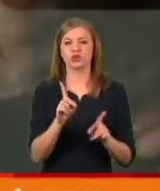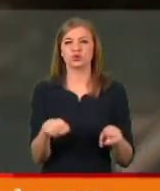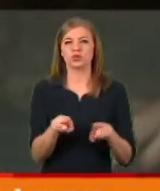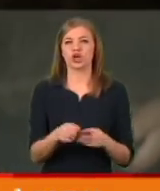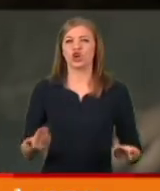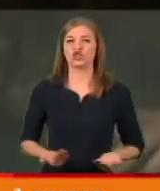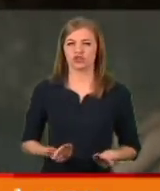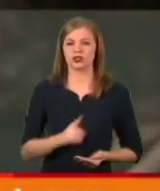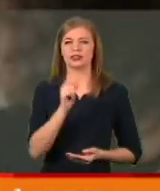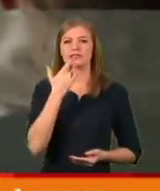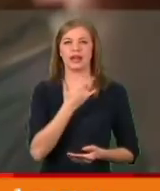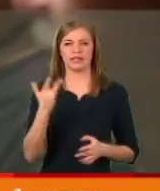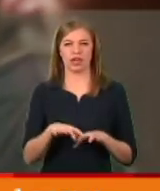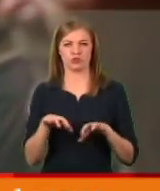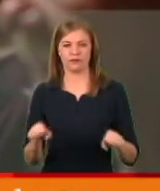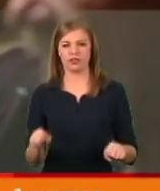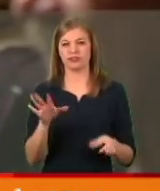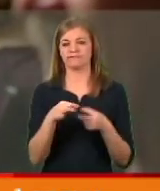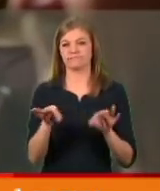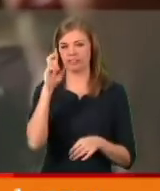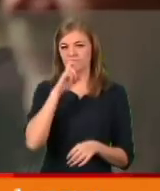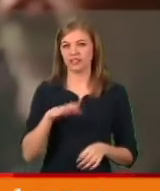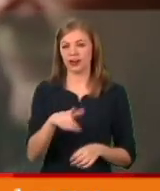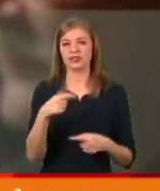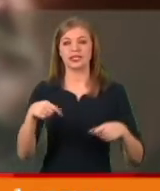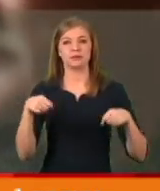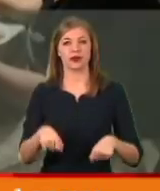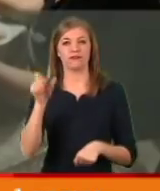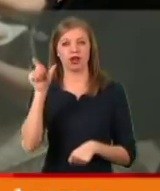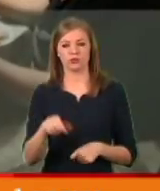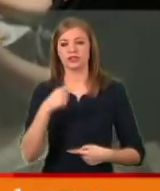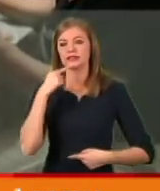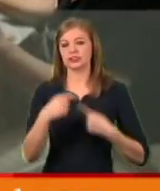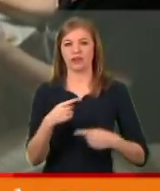таке жити за радянської влади. У вільній країні, де права людини